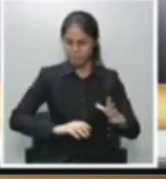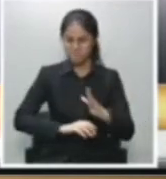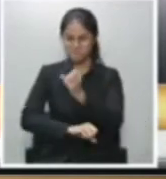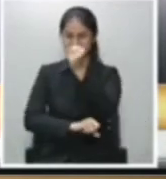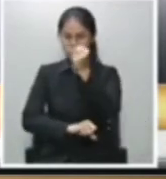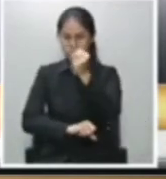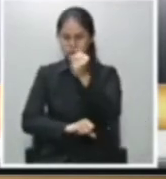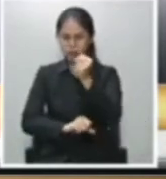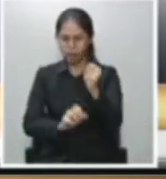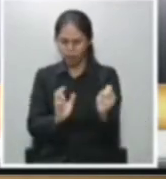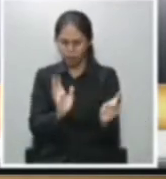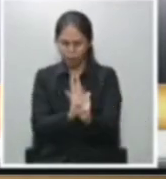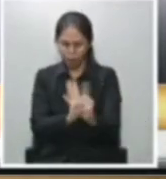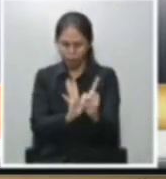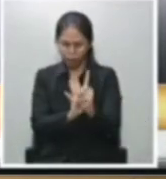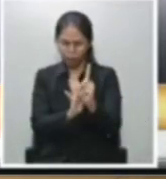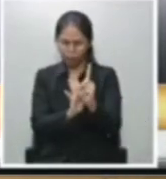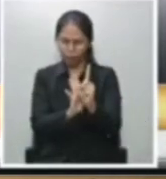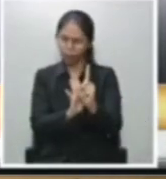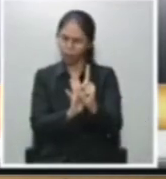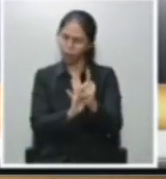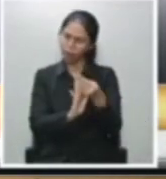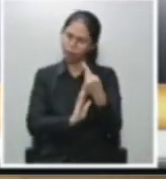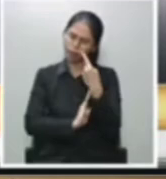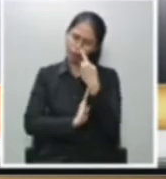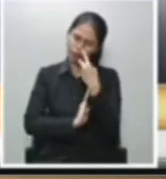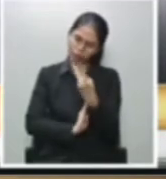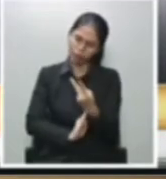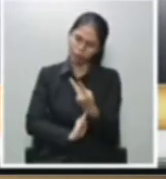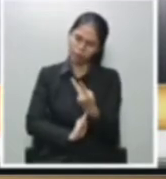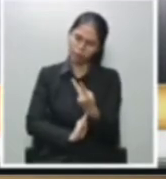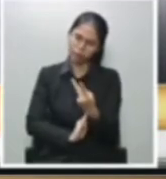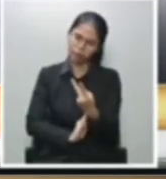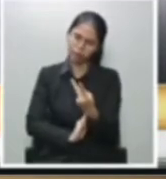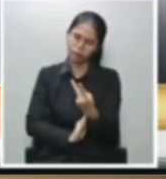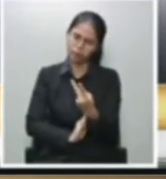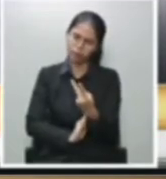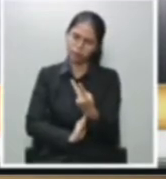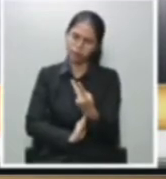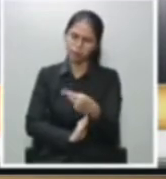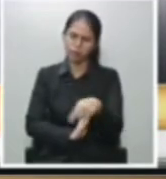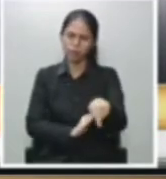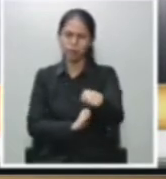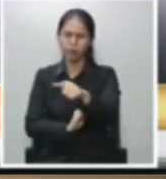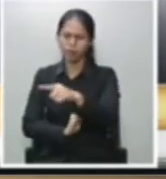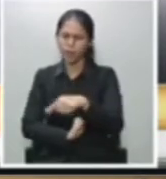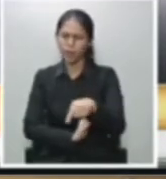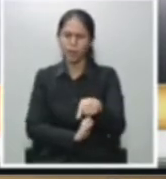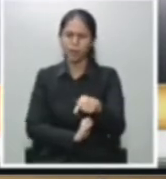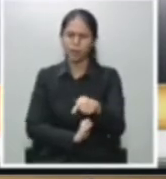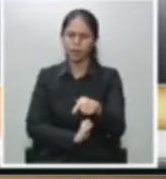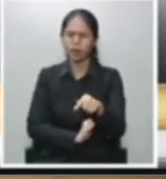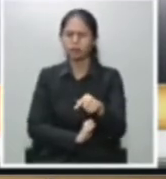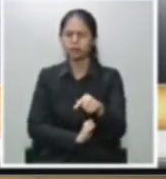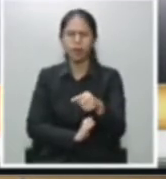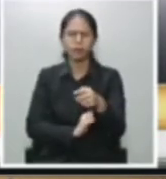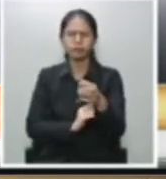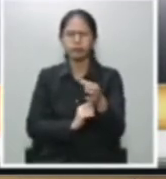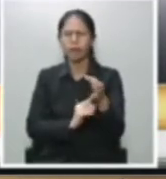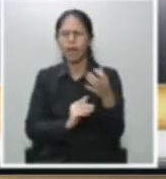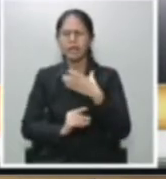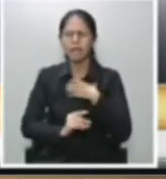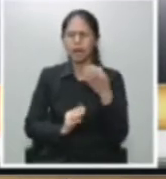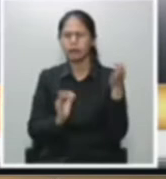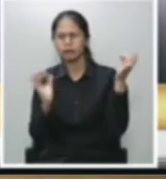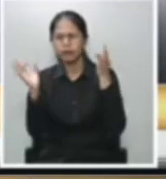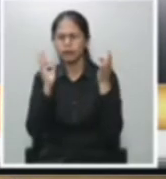ารแต่ละครั้งถ้าหลายท่านไม่ค่อยสะดวกที่จะฟังนักแต่ว่าภาษาชาวบ้